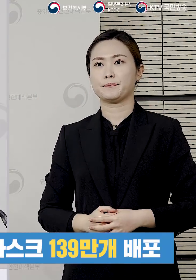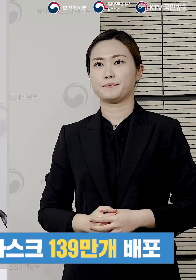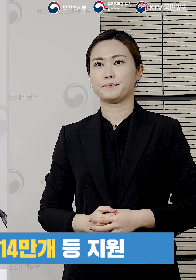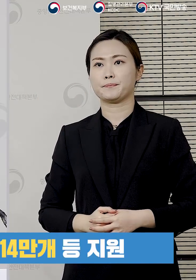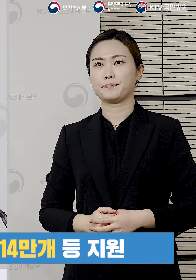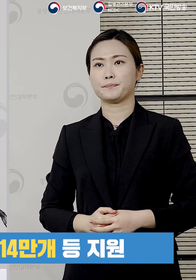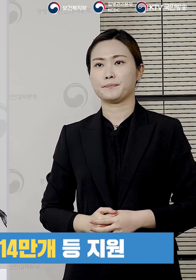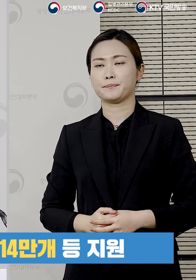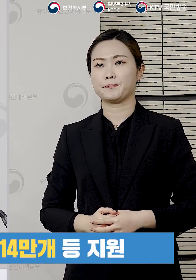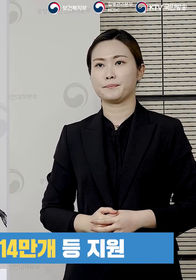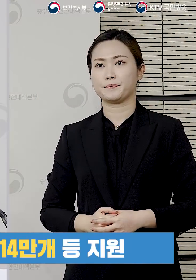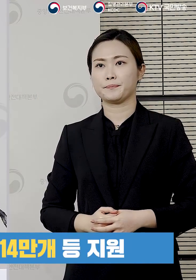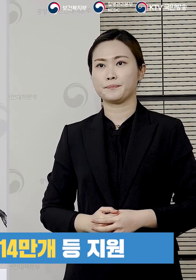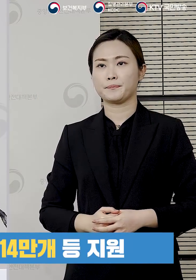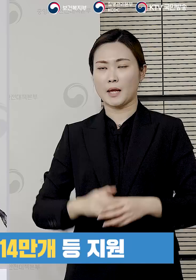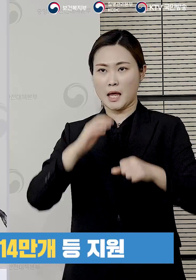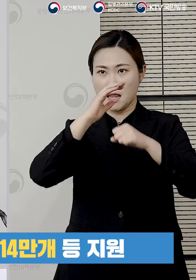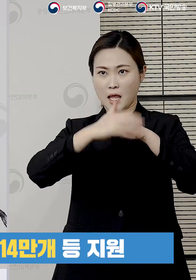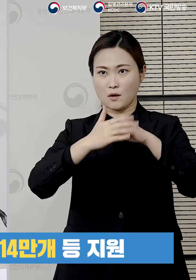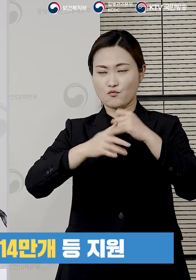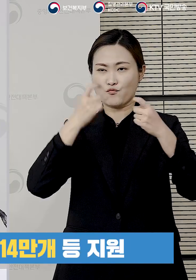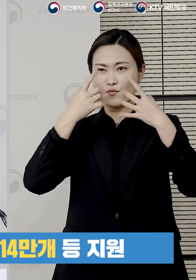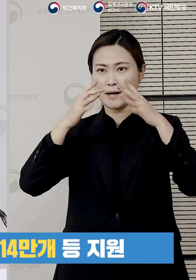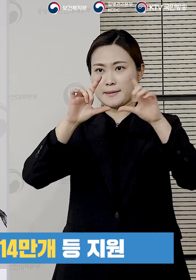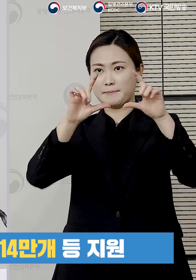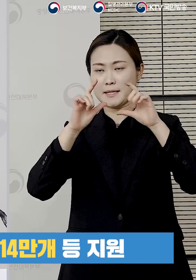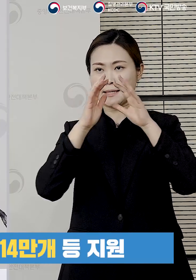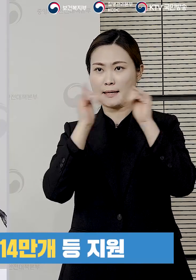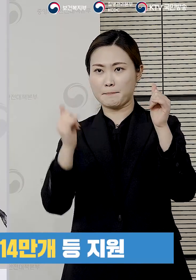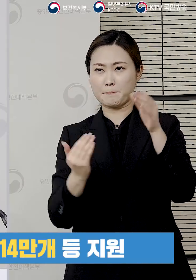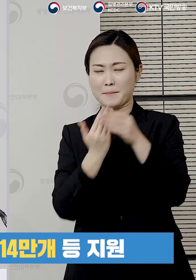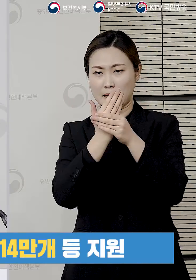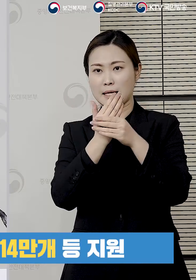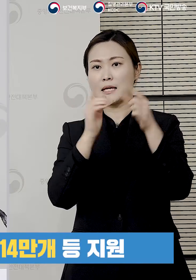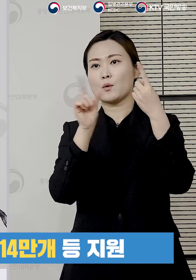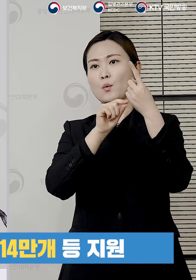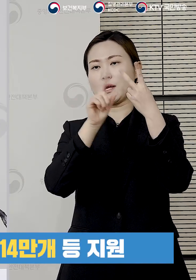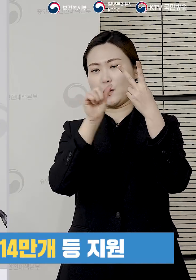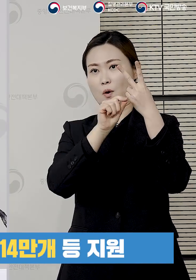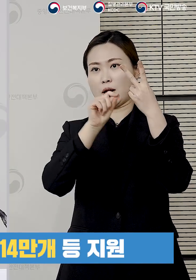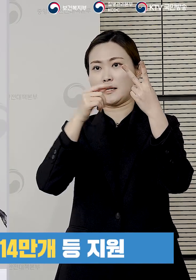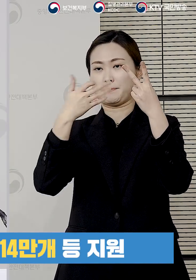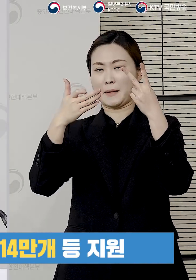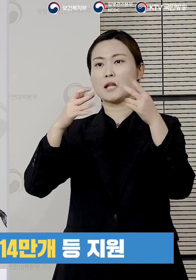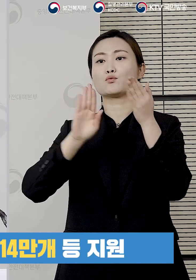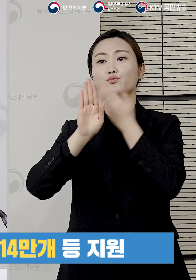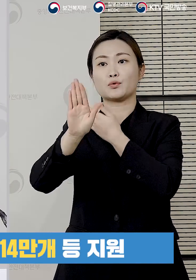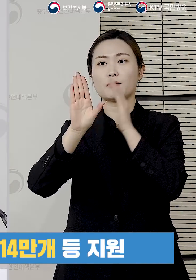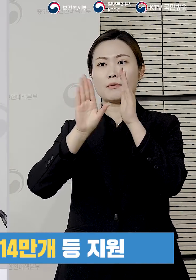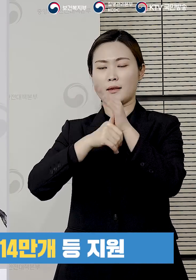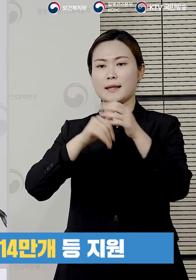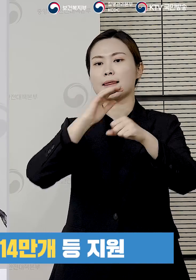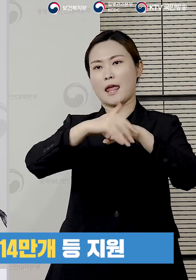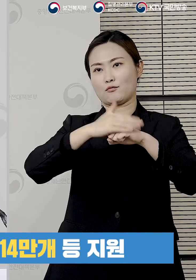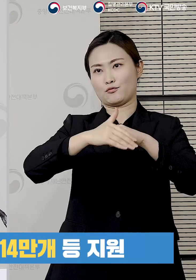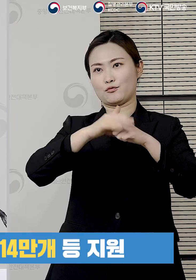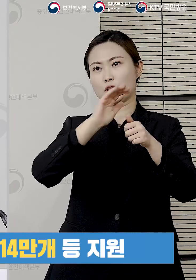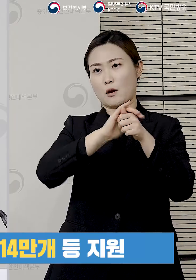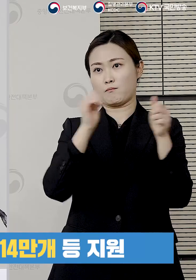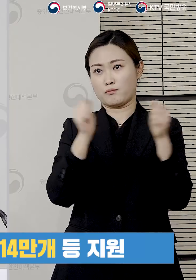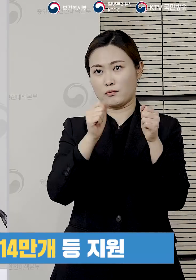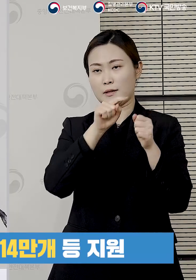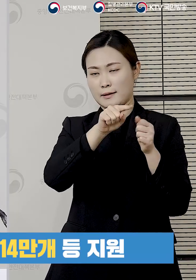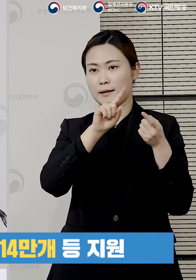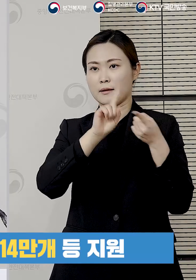또한 대구 확진자 발생일인 2월 18일 이후에는 대구 경북 지역에 레벨